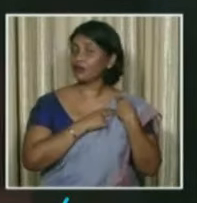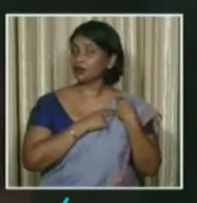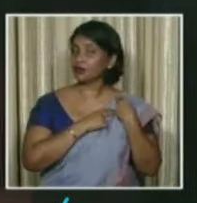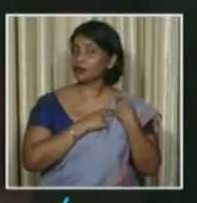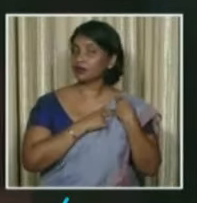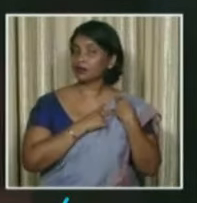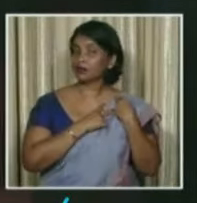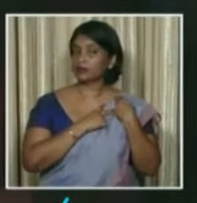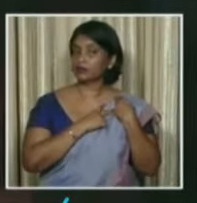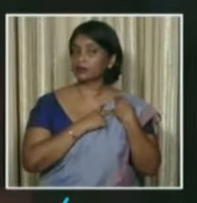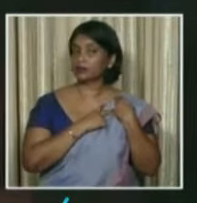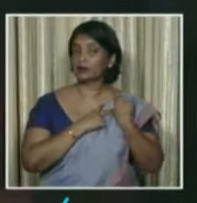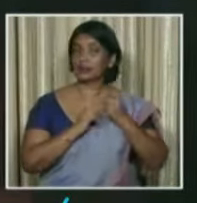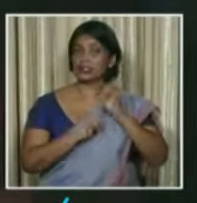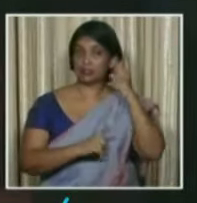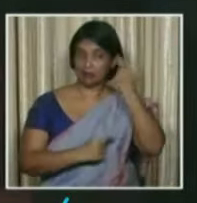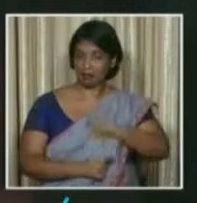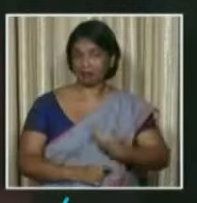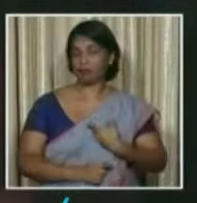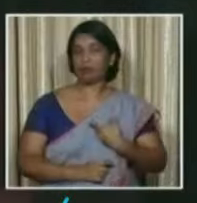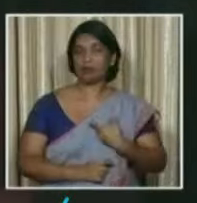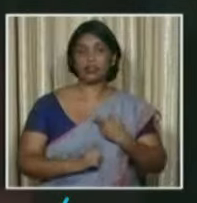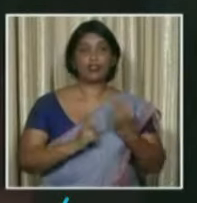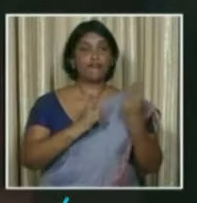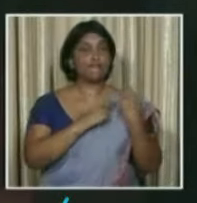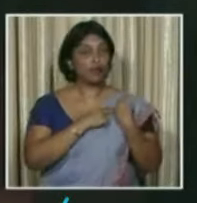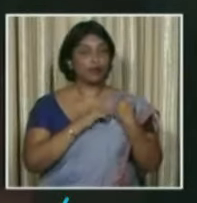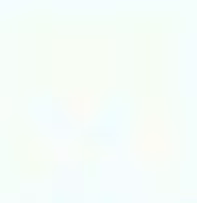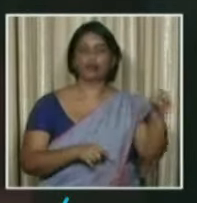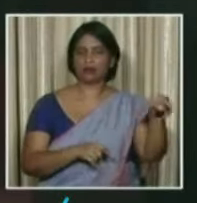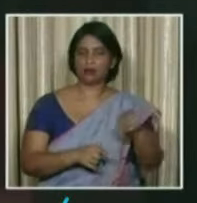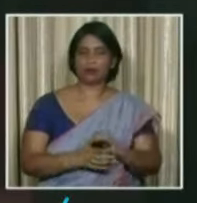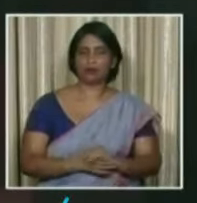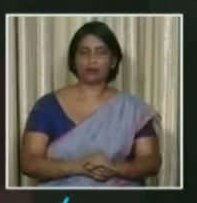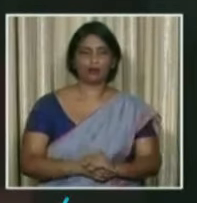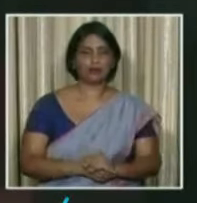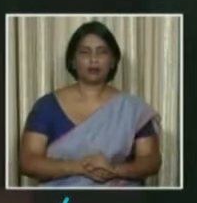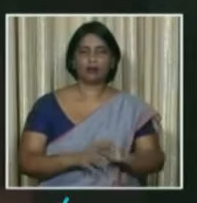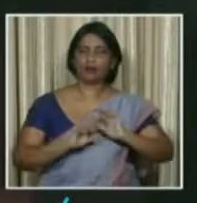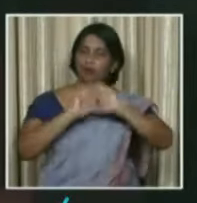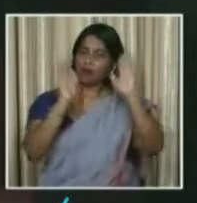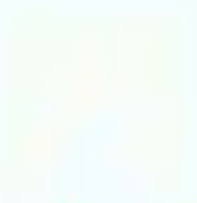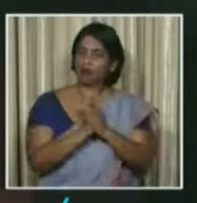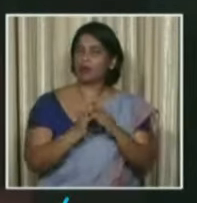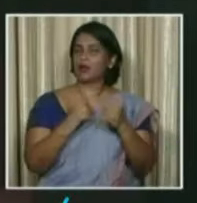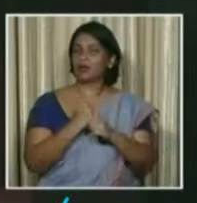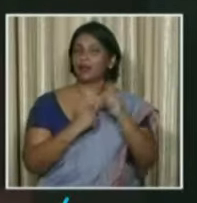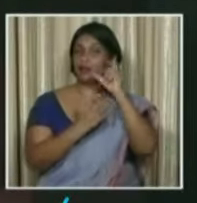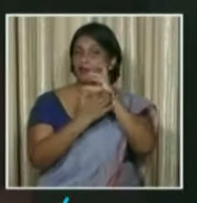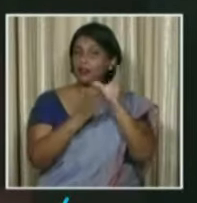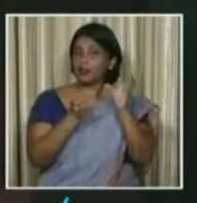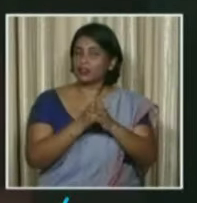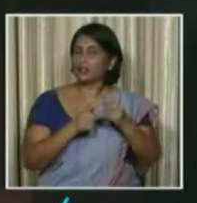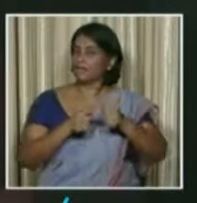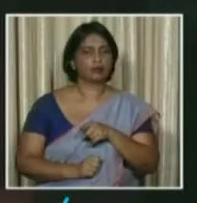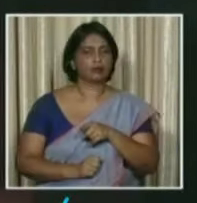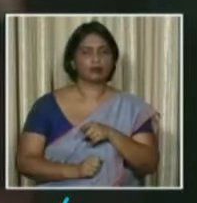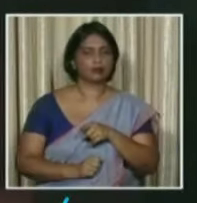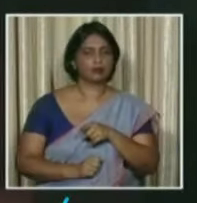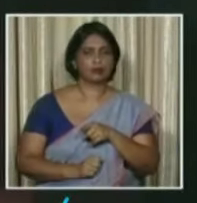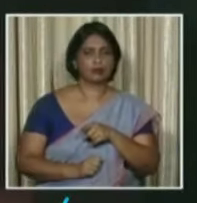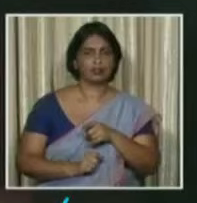ජනාධිපති. අපේක්ෂකෙක් වුණයි කියලා ඔහුගේ වගකීම් නතර කරන්න බෑ. මේ ඔක්කොම හදන්නේ ව්‍යවස්ථා විරෝධී ක්‍රියාවක්